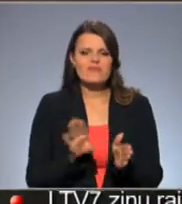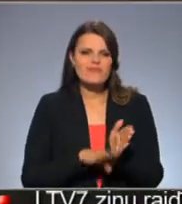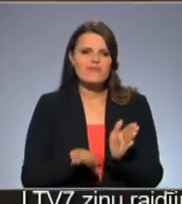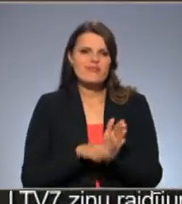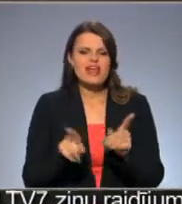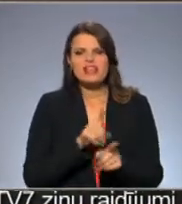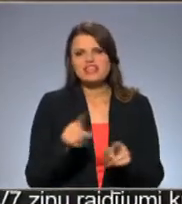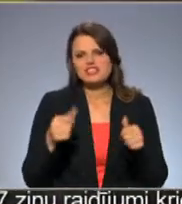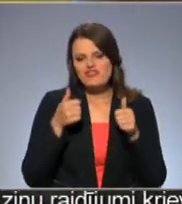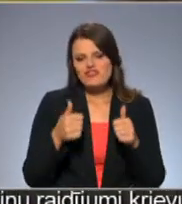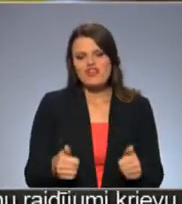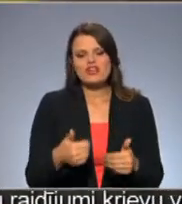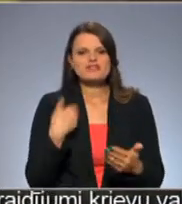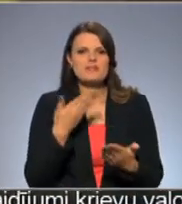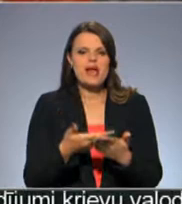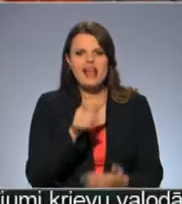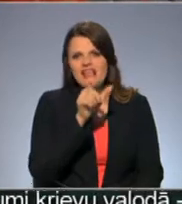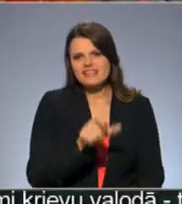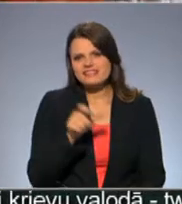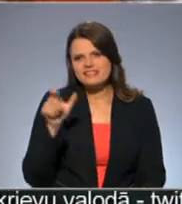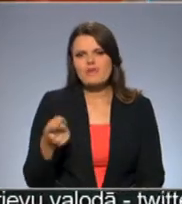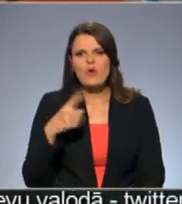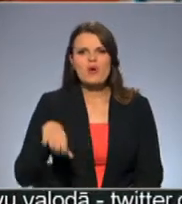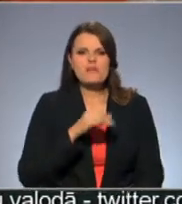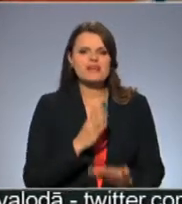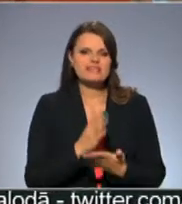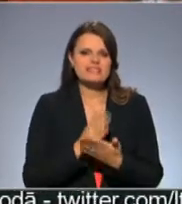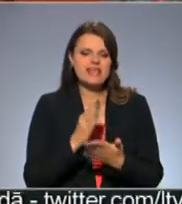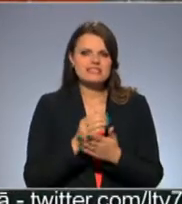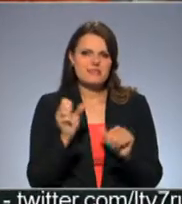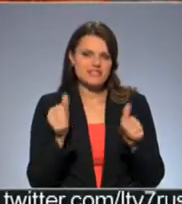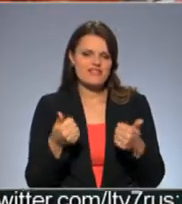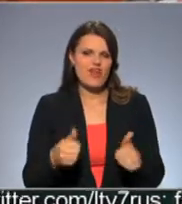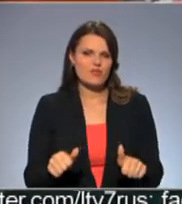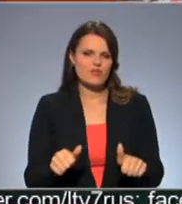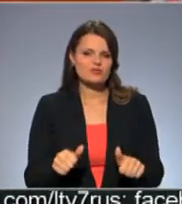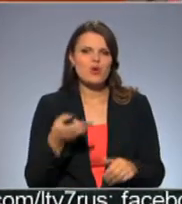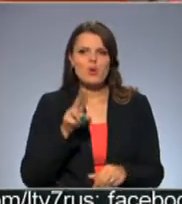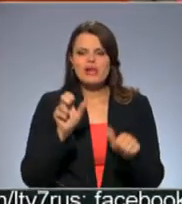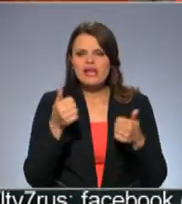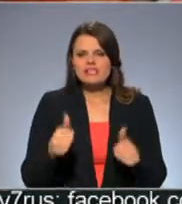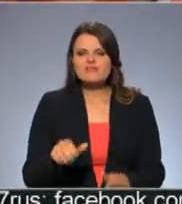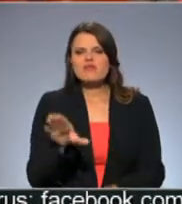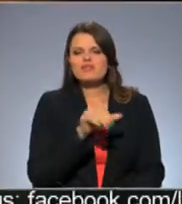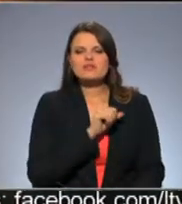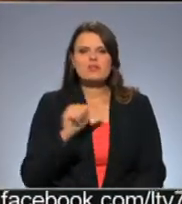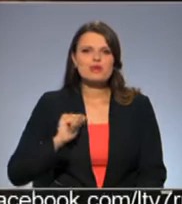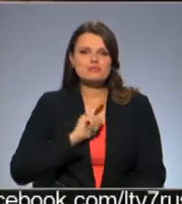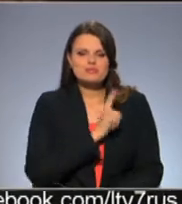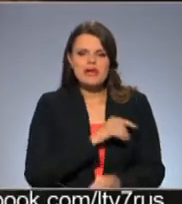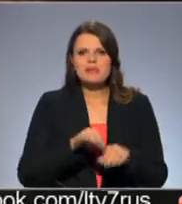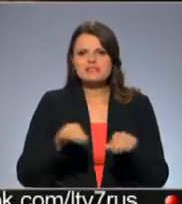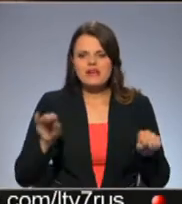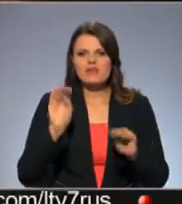tas foršs parādīt cilvēkiem, ko mēs esam izveidojuši. Un izveidots te visu pašu spēkiem, gan skatuve,